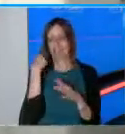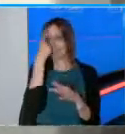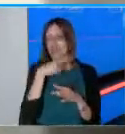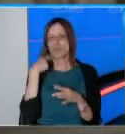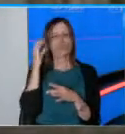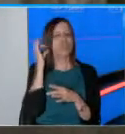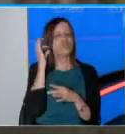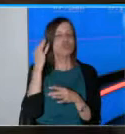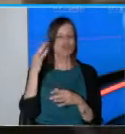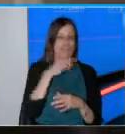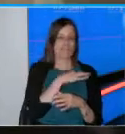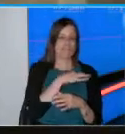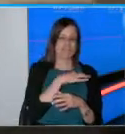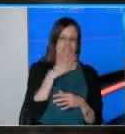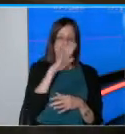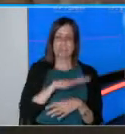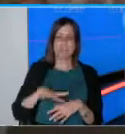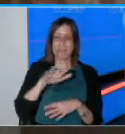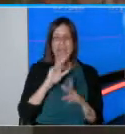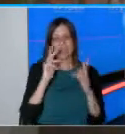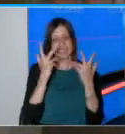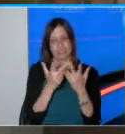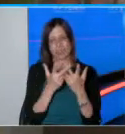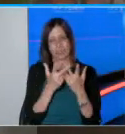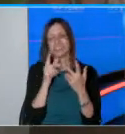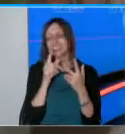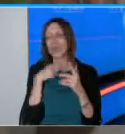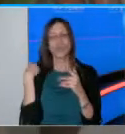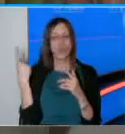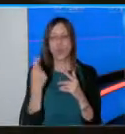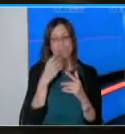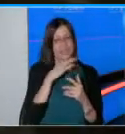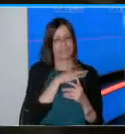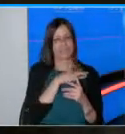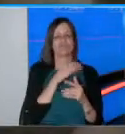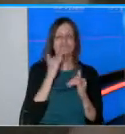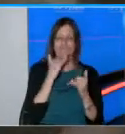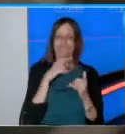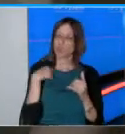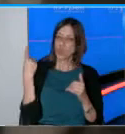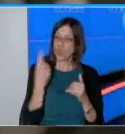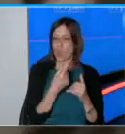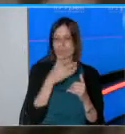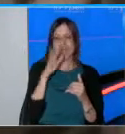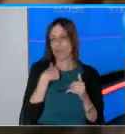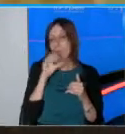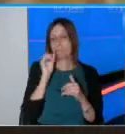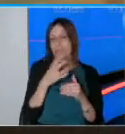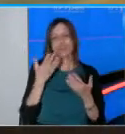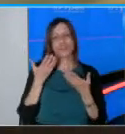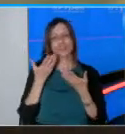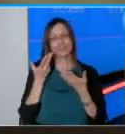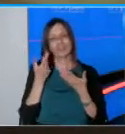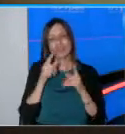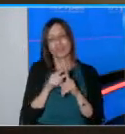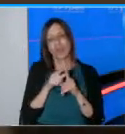לאישה שנפגעת במרחב הציבורי. בדיוק. זה כולנו. זה כולנו, וגם מעבר לזה, לא, אנחנו לא באות כקורבנות פה,